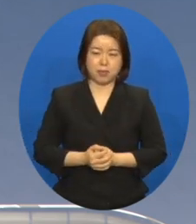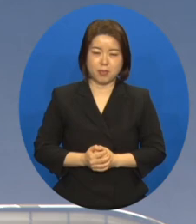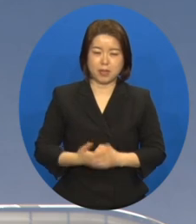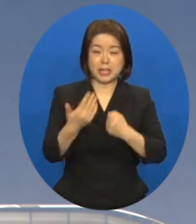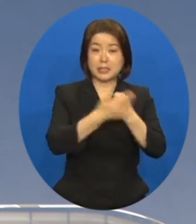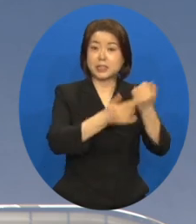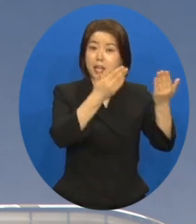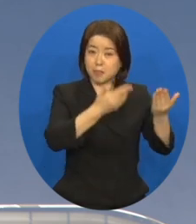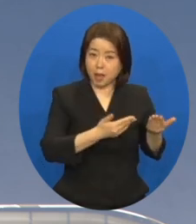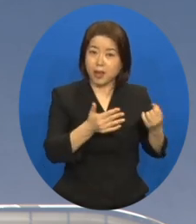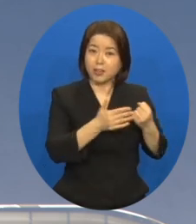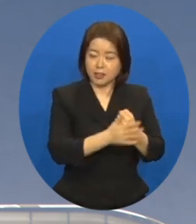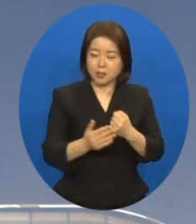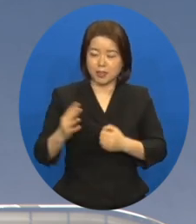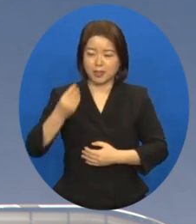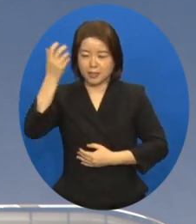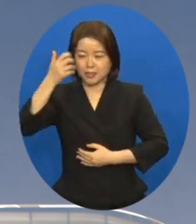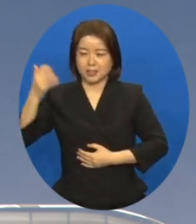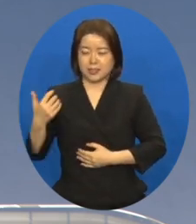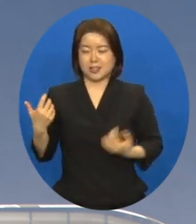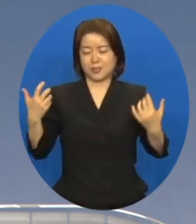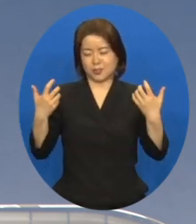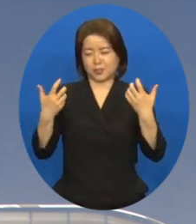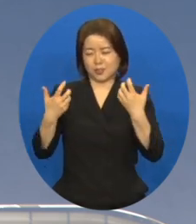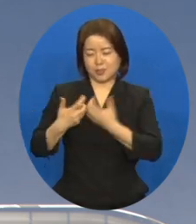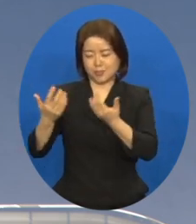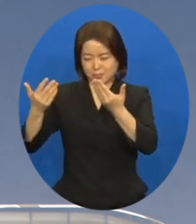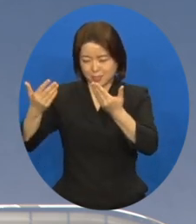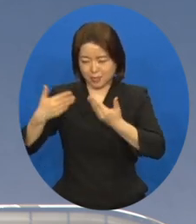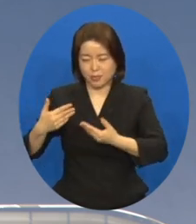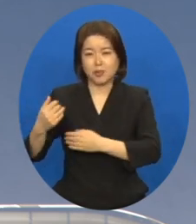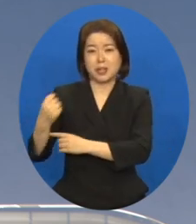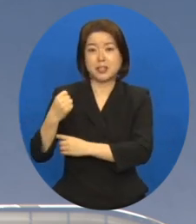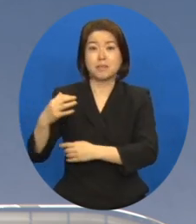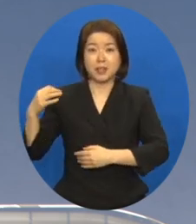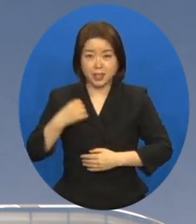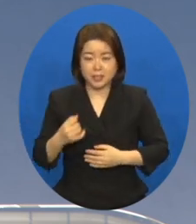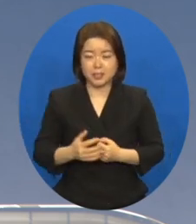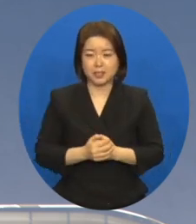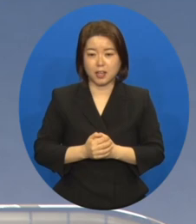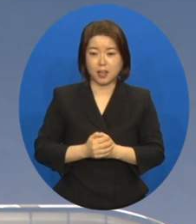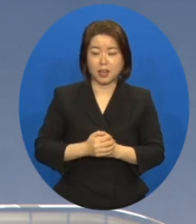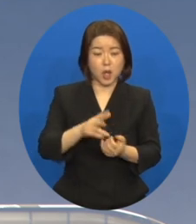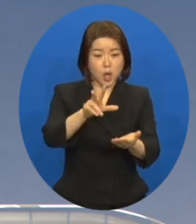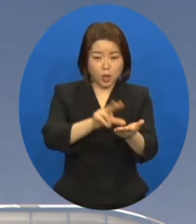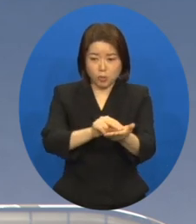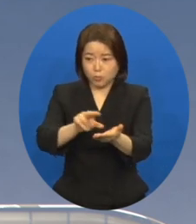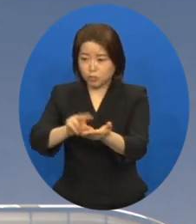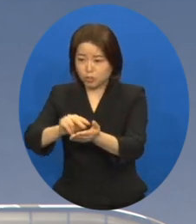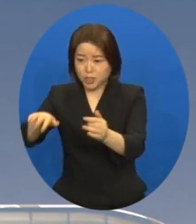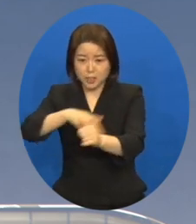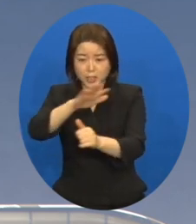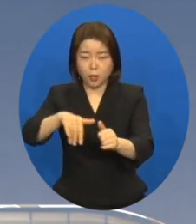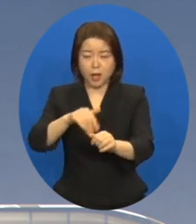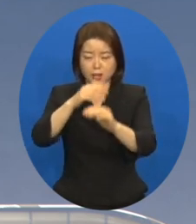받으니까 성령의 충만함을 힘입으니까 문제가 상황이 다 달리 보이잖아요.